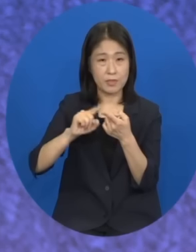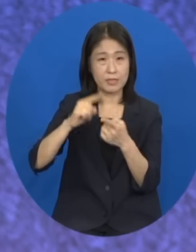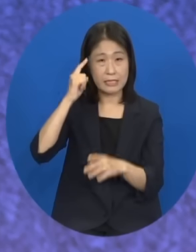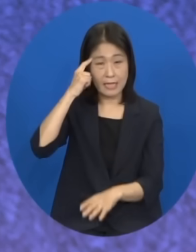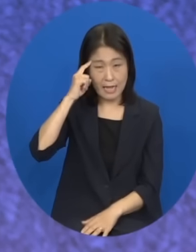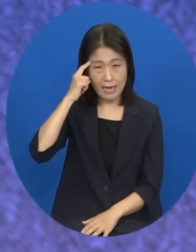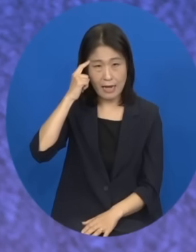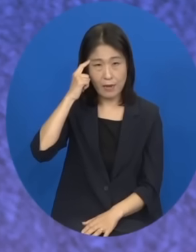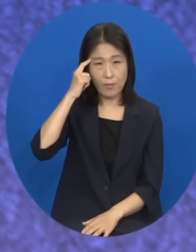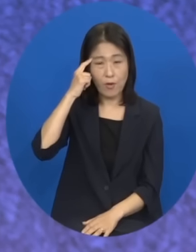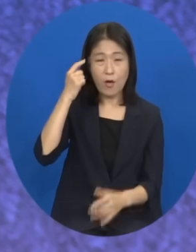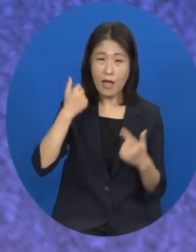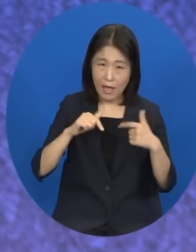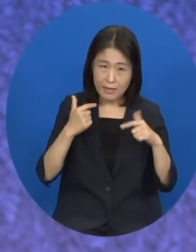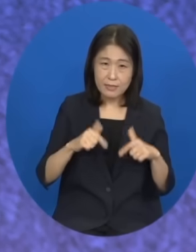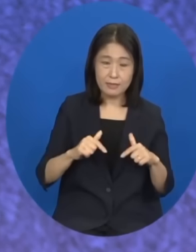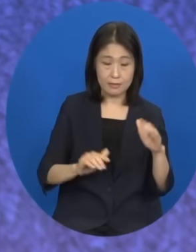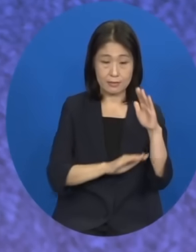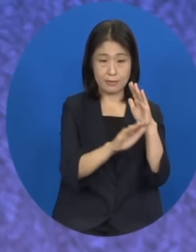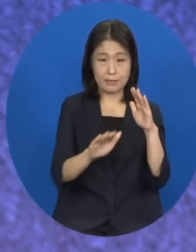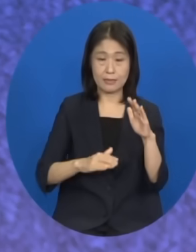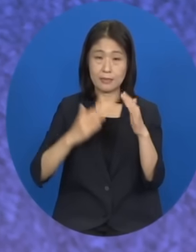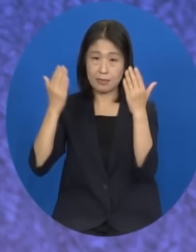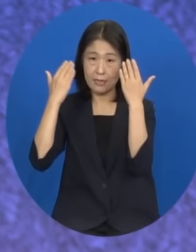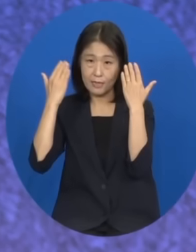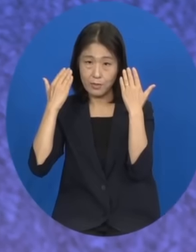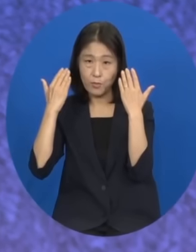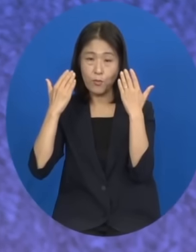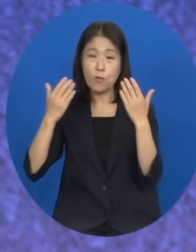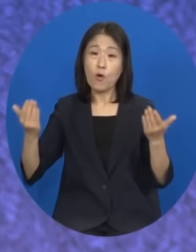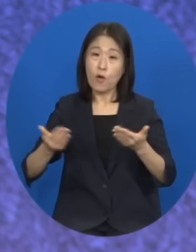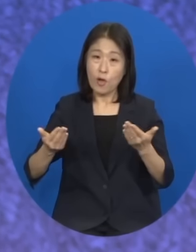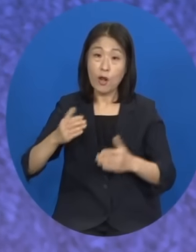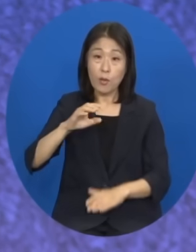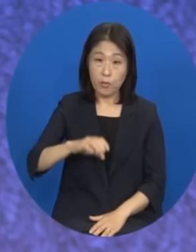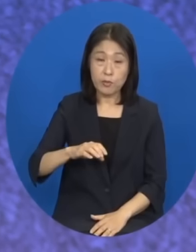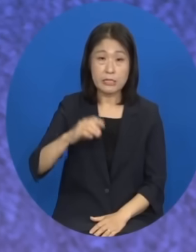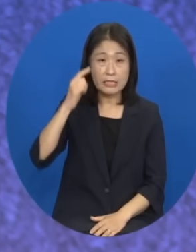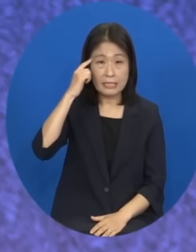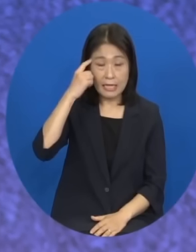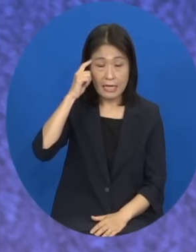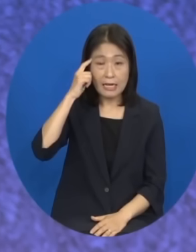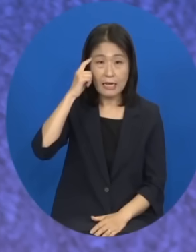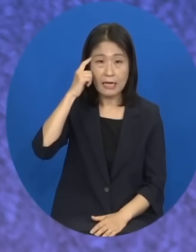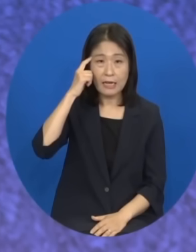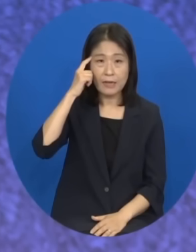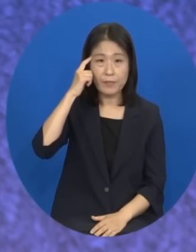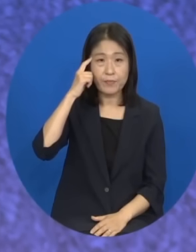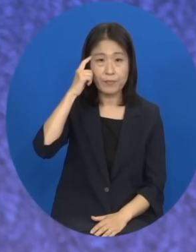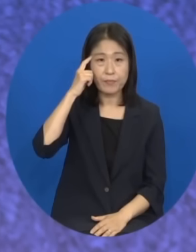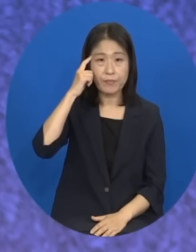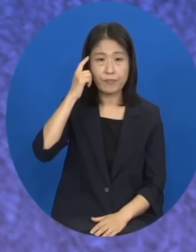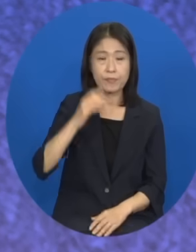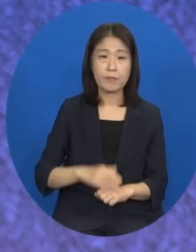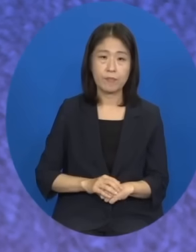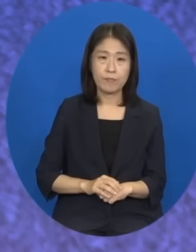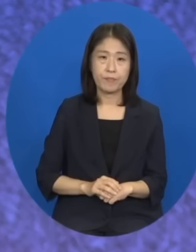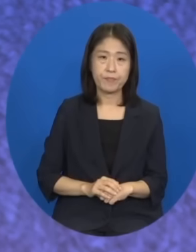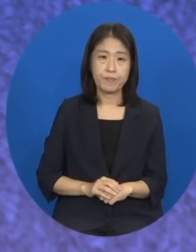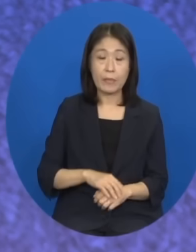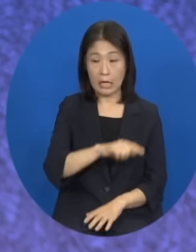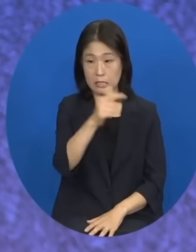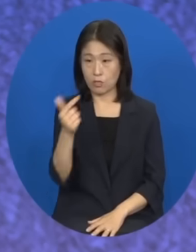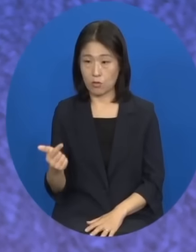가정에서 직장에서 그렇게 지내시다가 저녁에 오늘 내가 얼마나 주님을 생각했는지